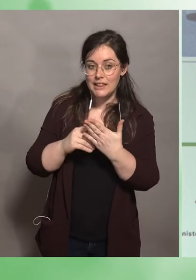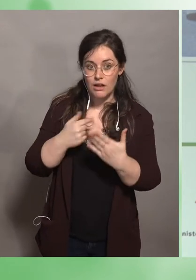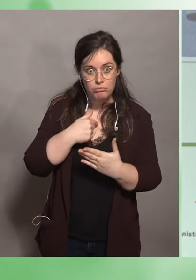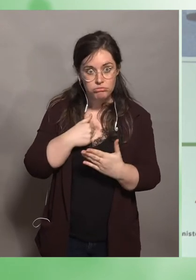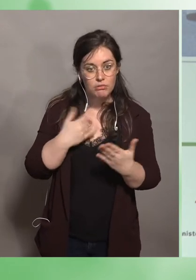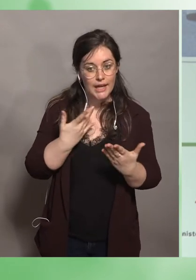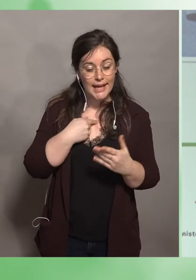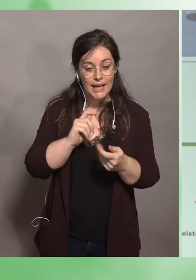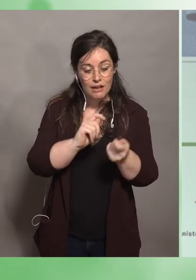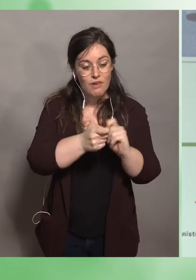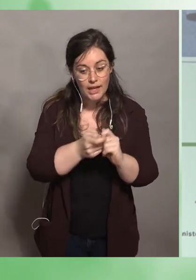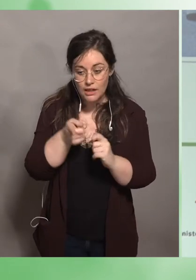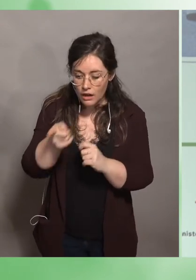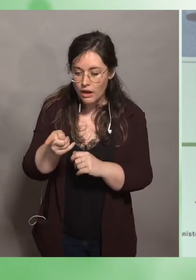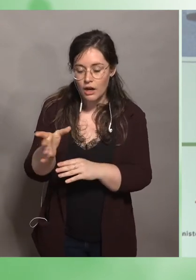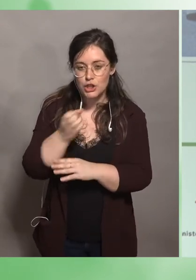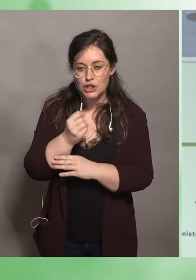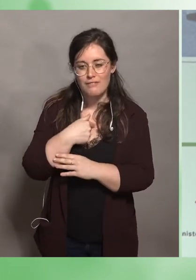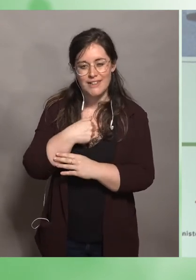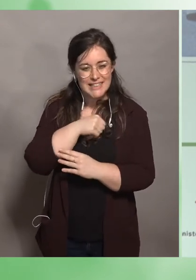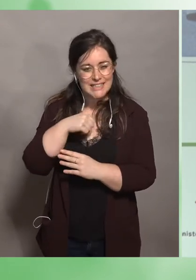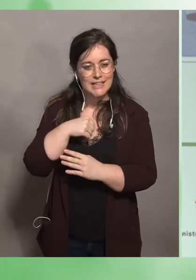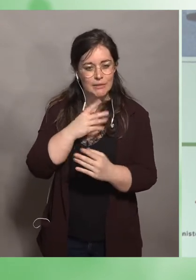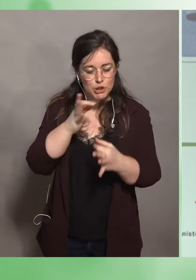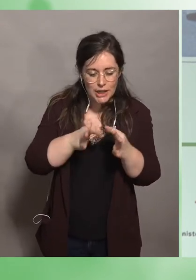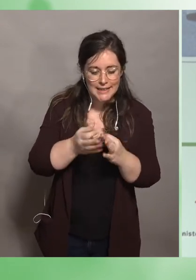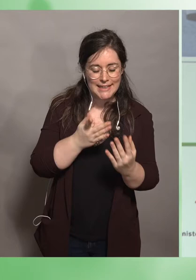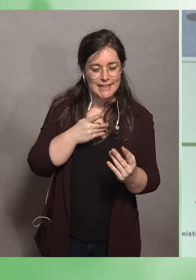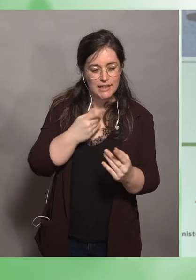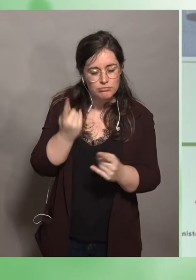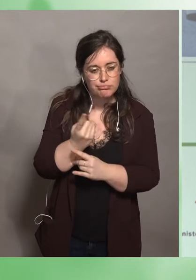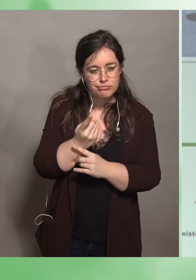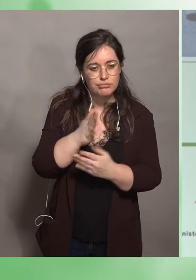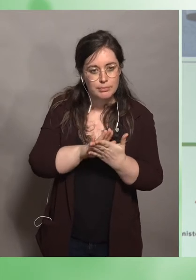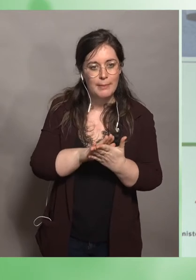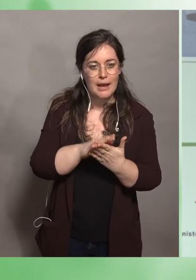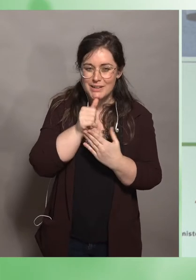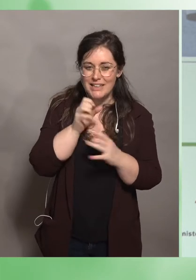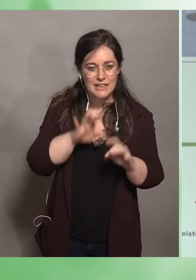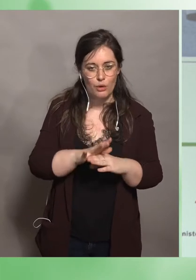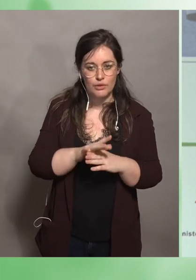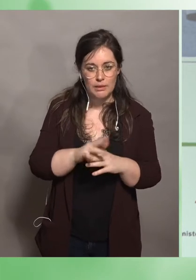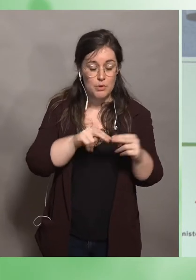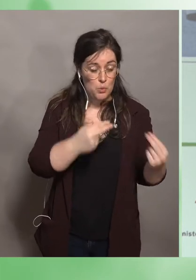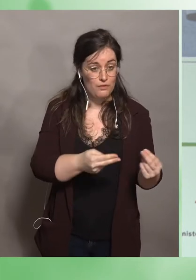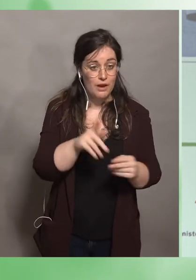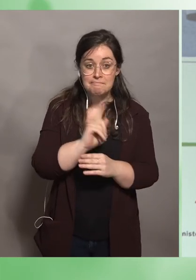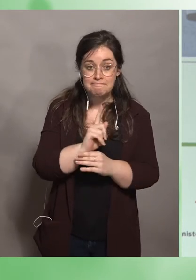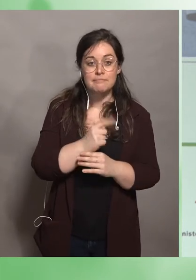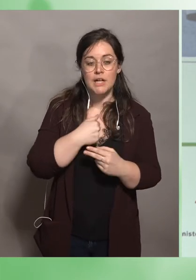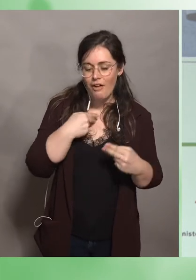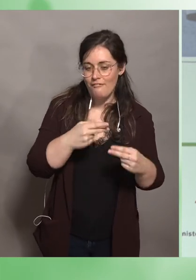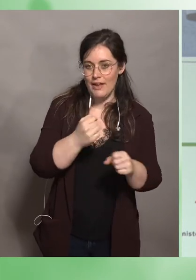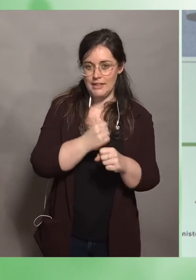dem, dass ich diszipliniert war, dass ich Ausdauer hatte, dass ich Strategie hatte, dass ich dran geblieben bin und nicht aufgegeben habe, als der Unfall kam, als die